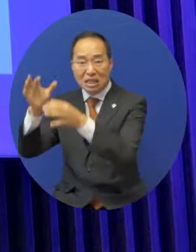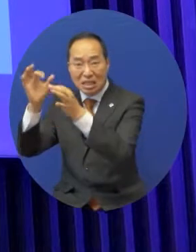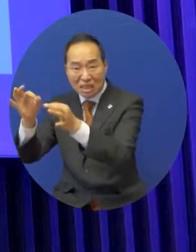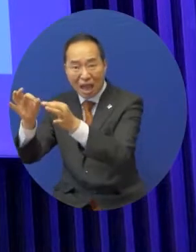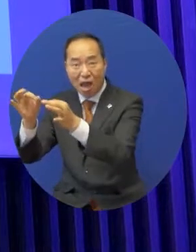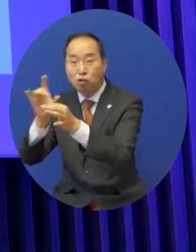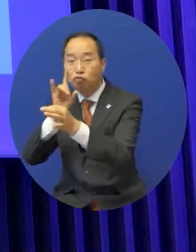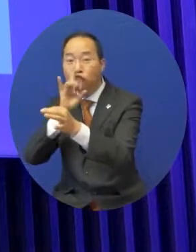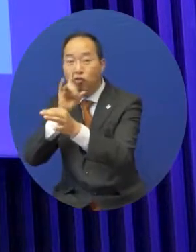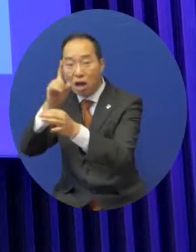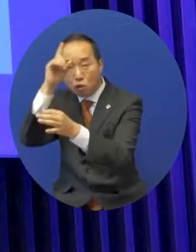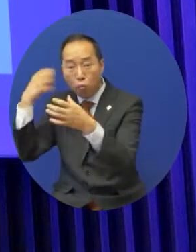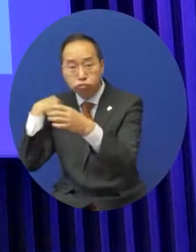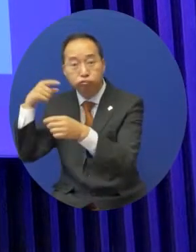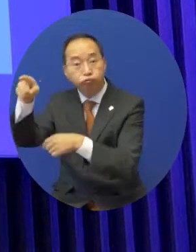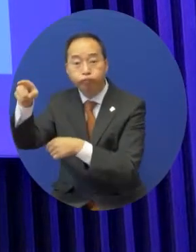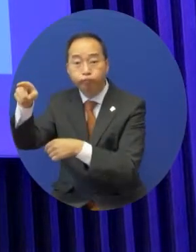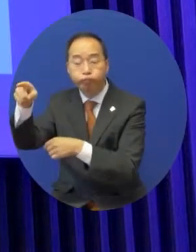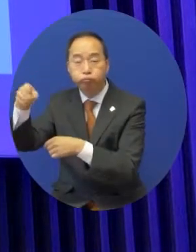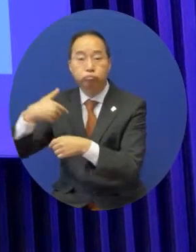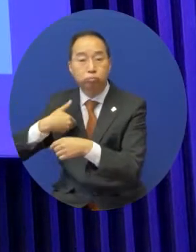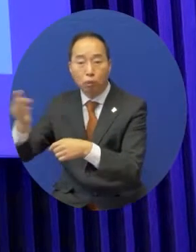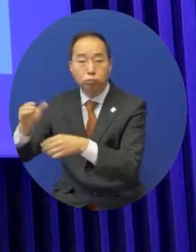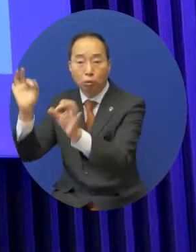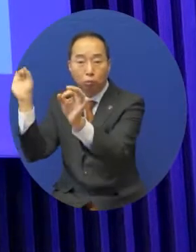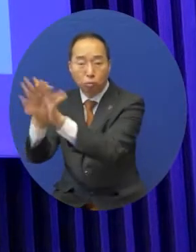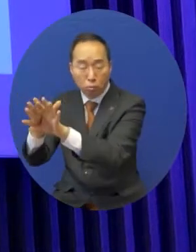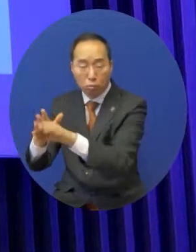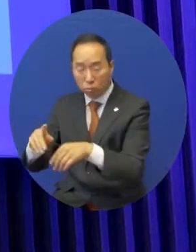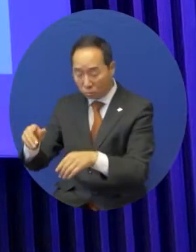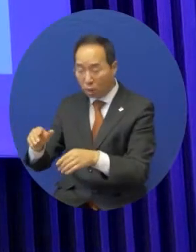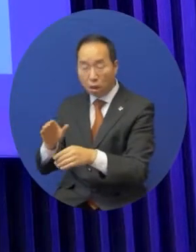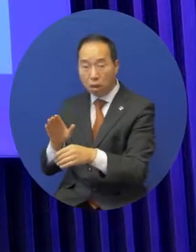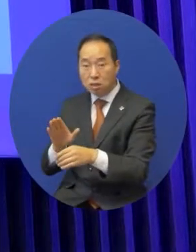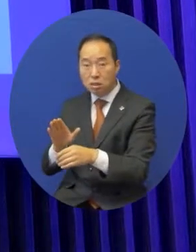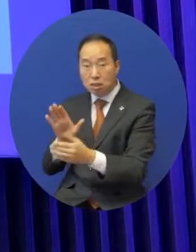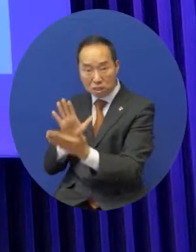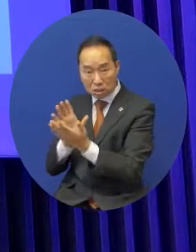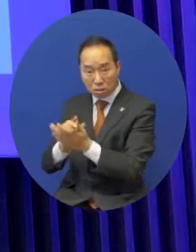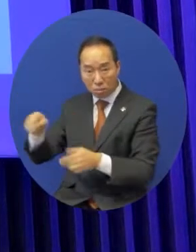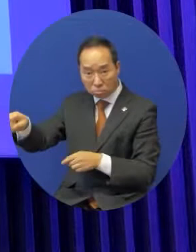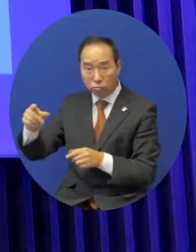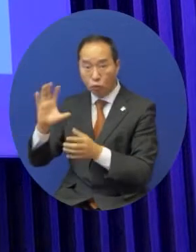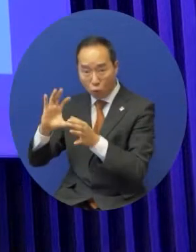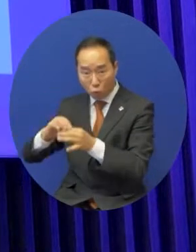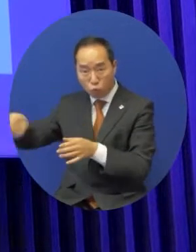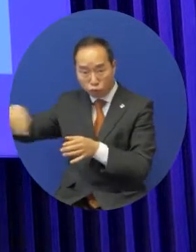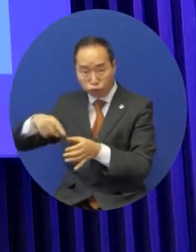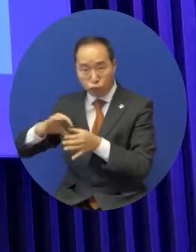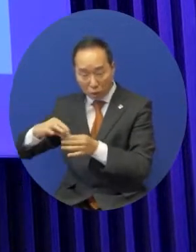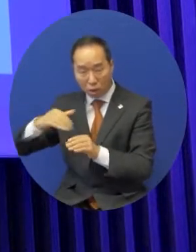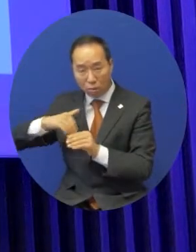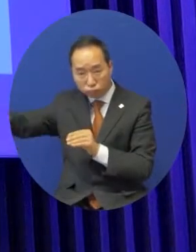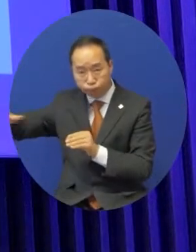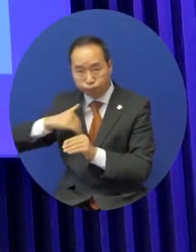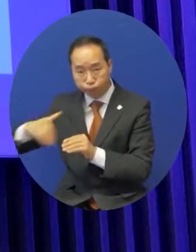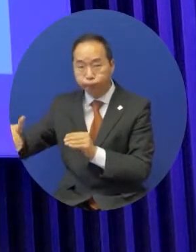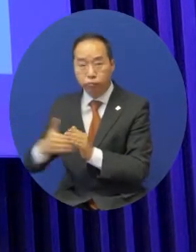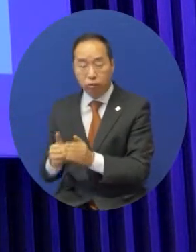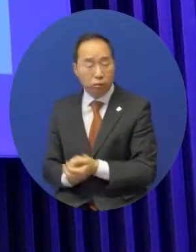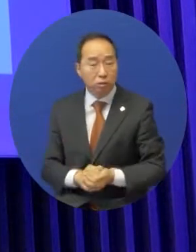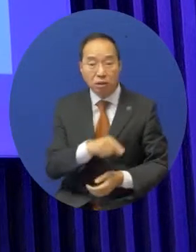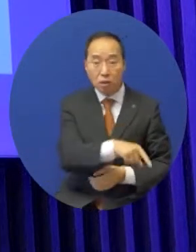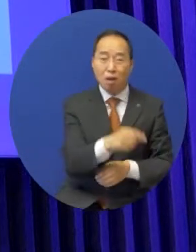거기에는 B가 없어요. 그러니까 미들맨이 사라지는 것이 바로 블록체인이